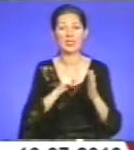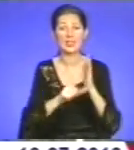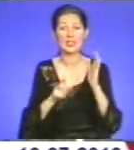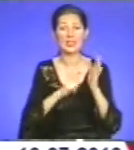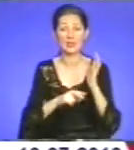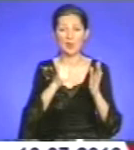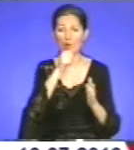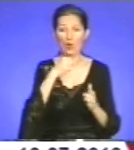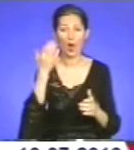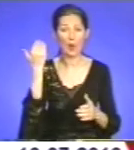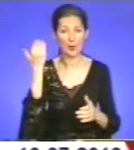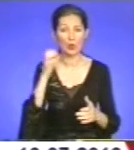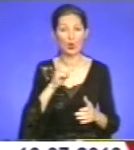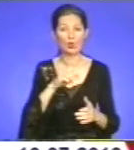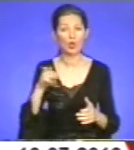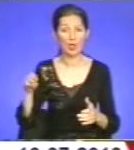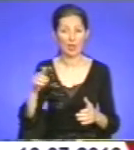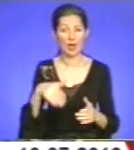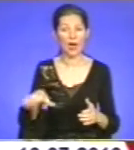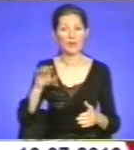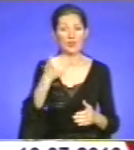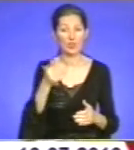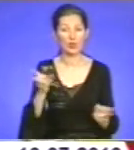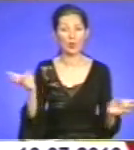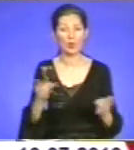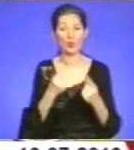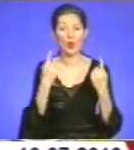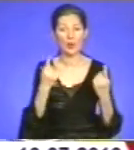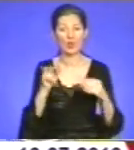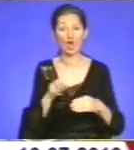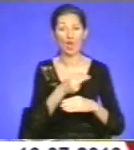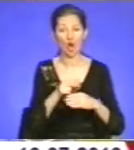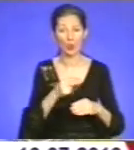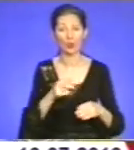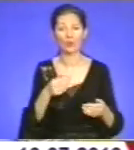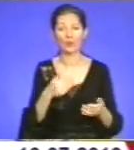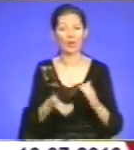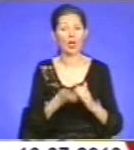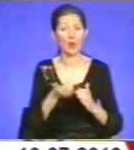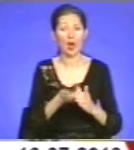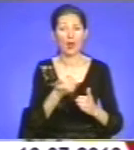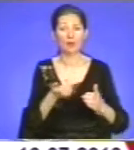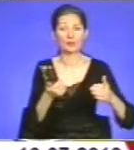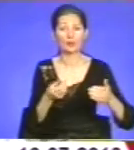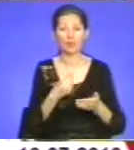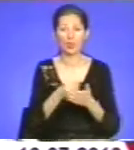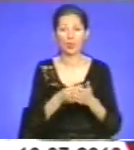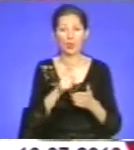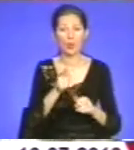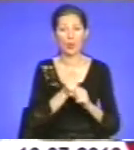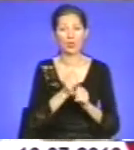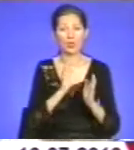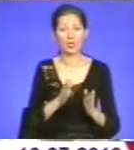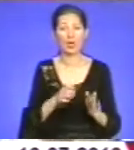роках минулого століття, тому усі вони потребують капітального ремонту. Та за браком коштів там роблять тільки поточний.